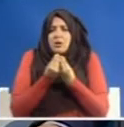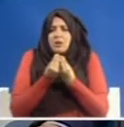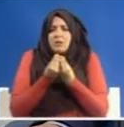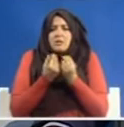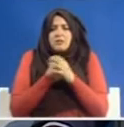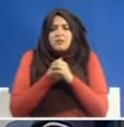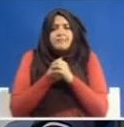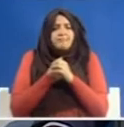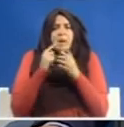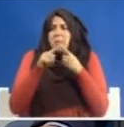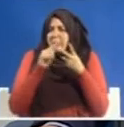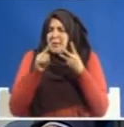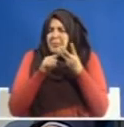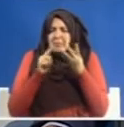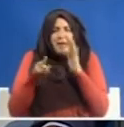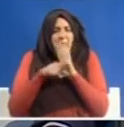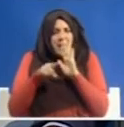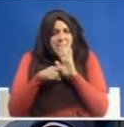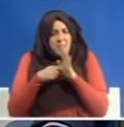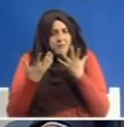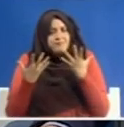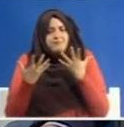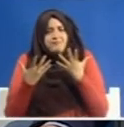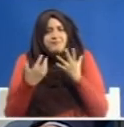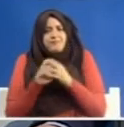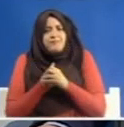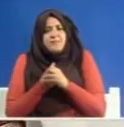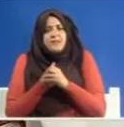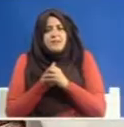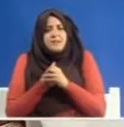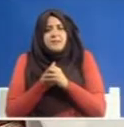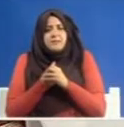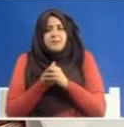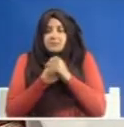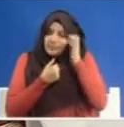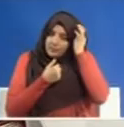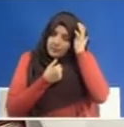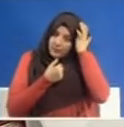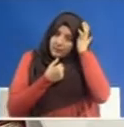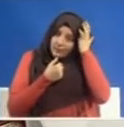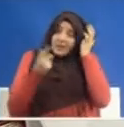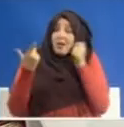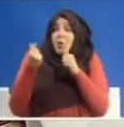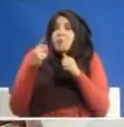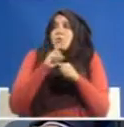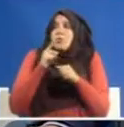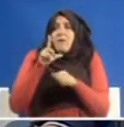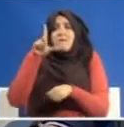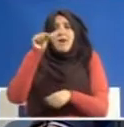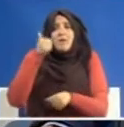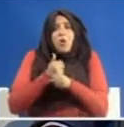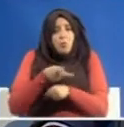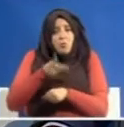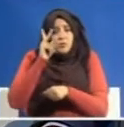غير ذلك من بعض التفاصيل التي قدمتها، وبينهما 10 سنوات كما يقال،